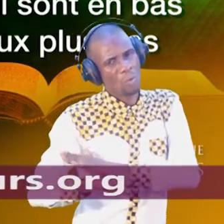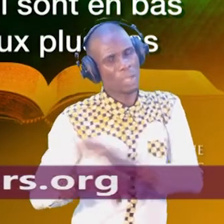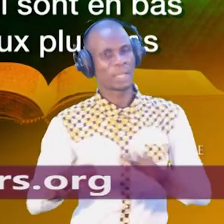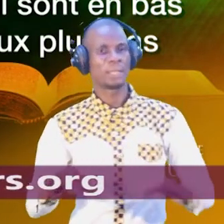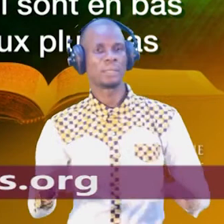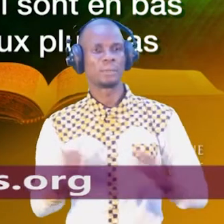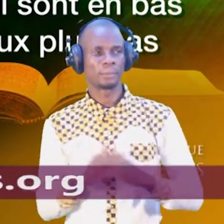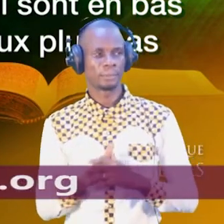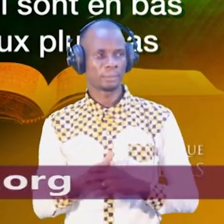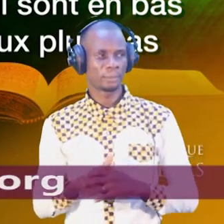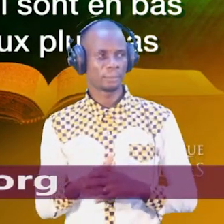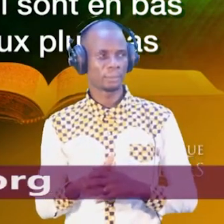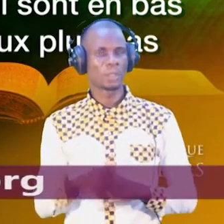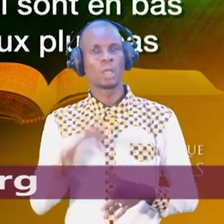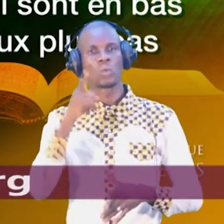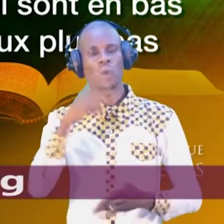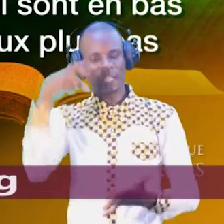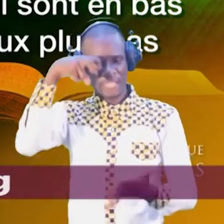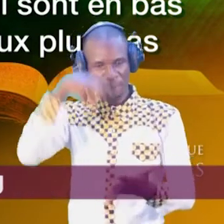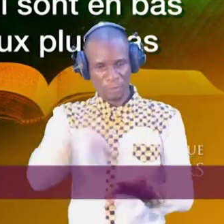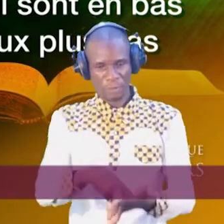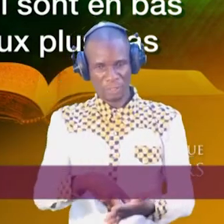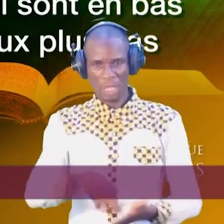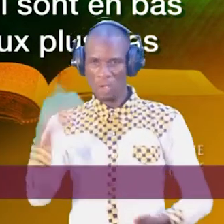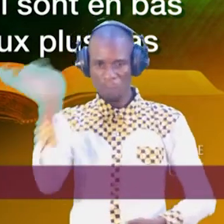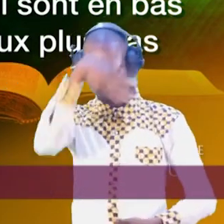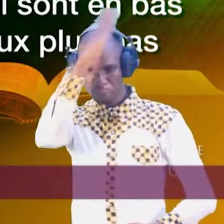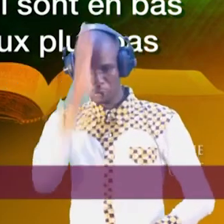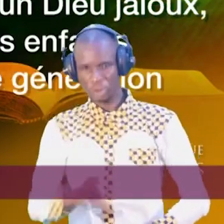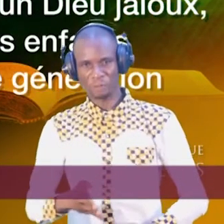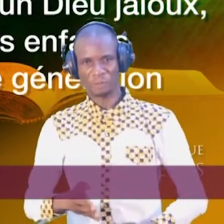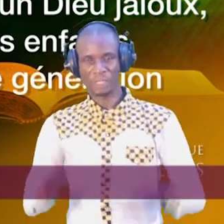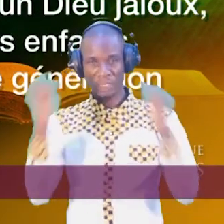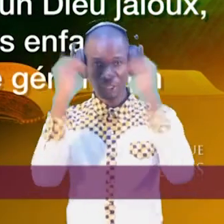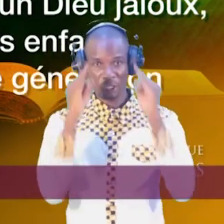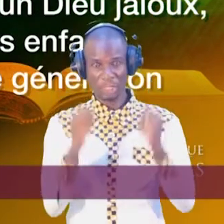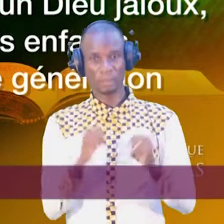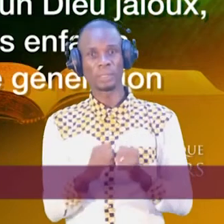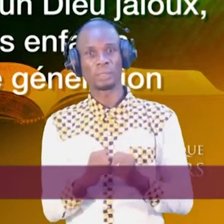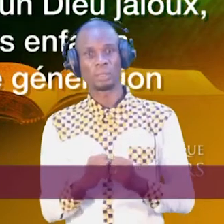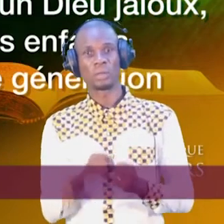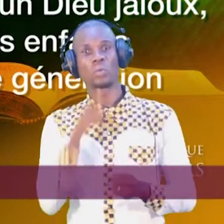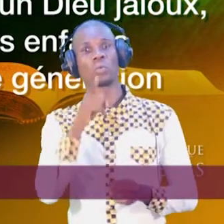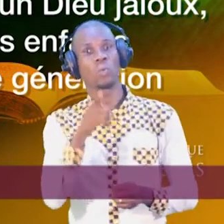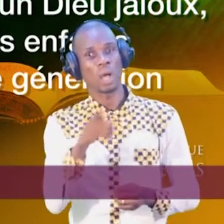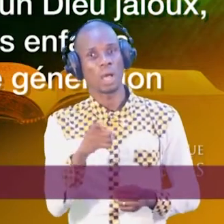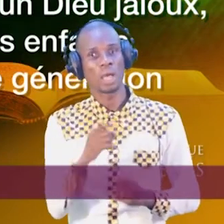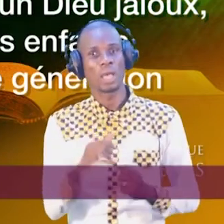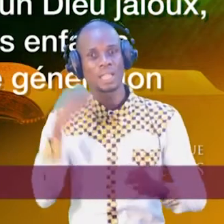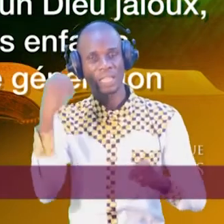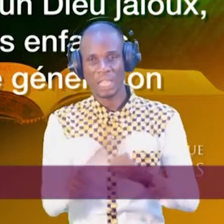mokili mpe oyo ezwani na mayi na se koleka mokili. Okogumbamela yango